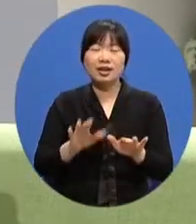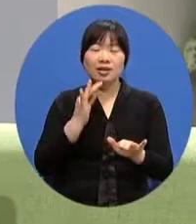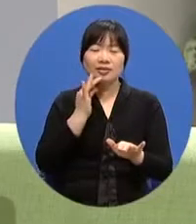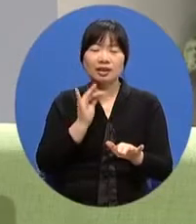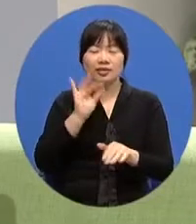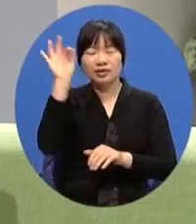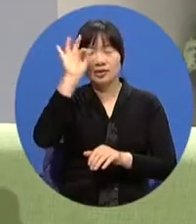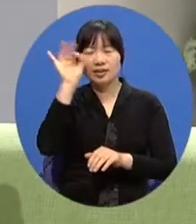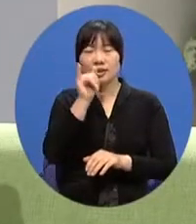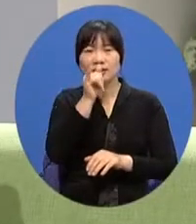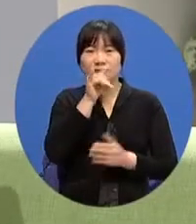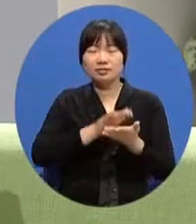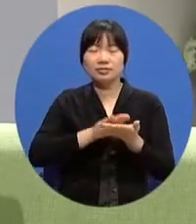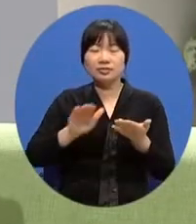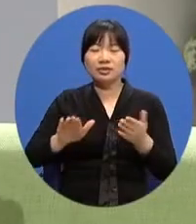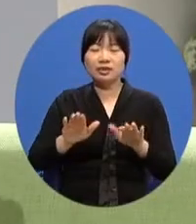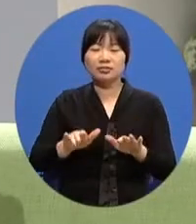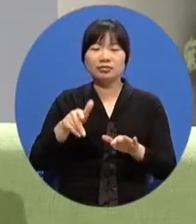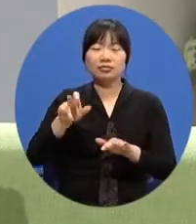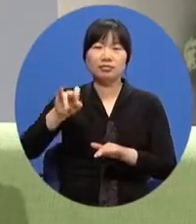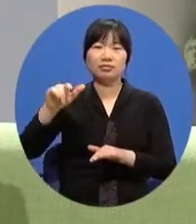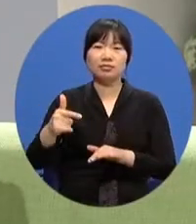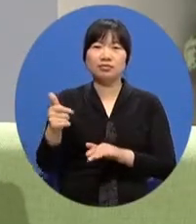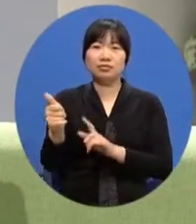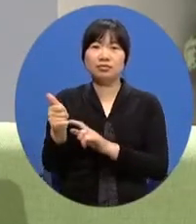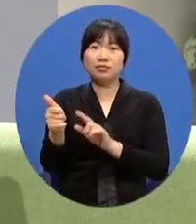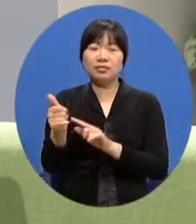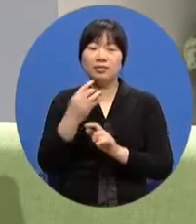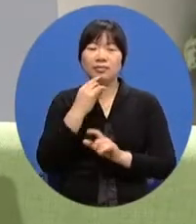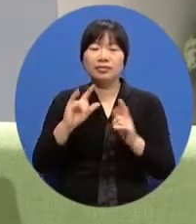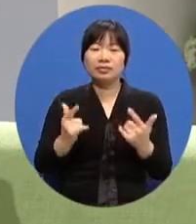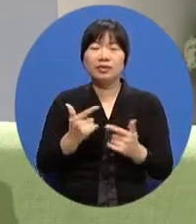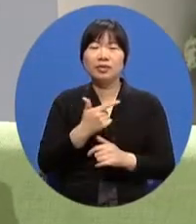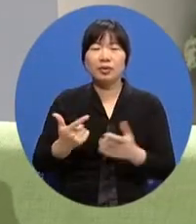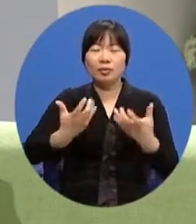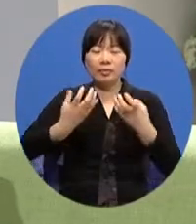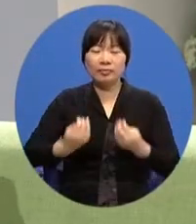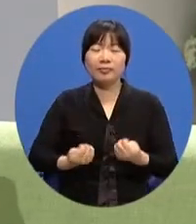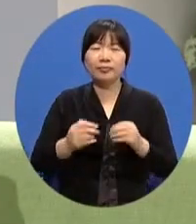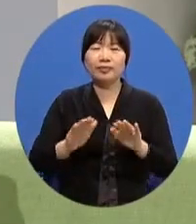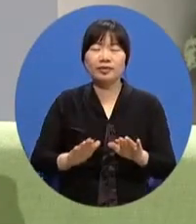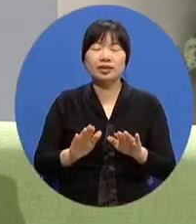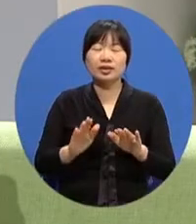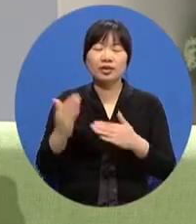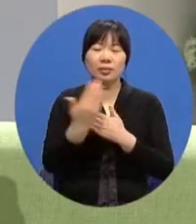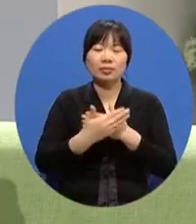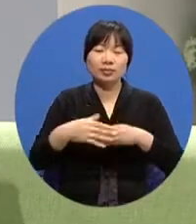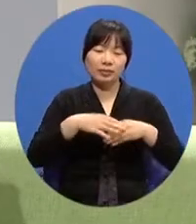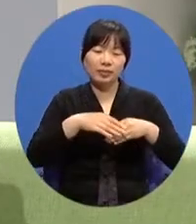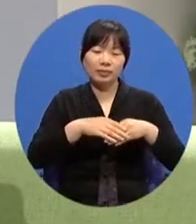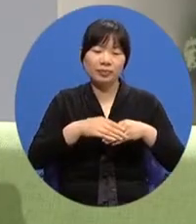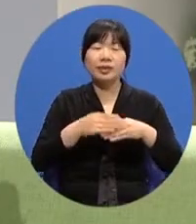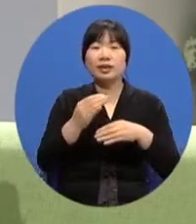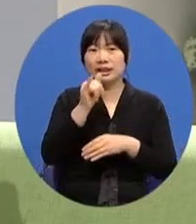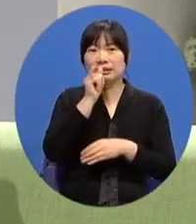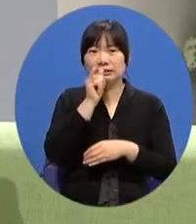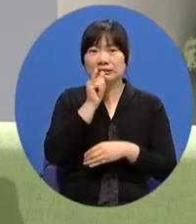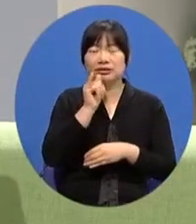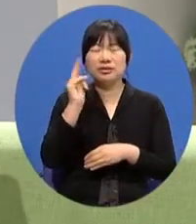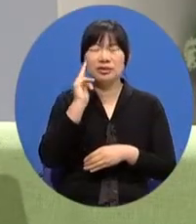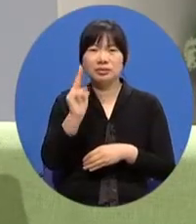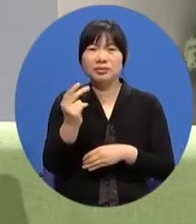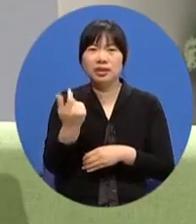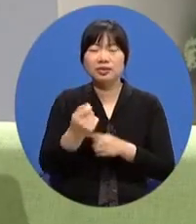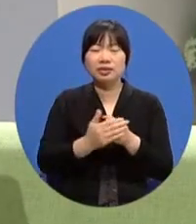당연히 찾습니다. 그런데 이제 경진이 같은 경우는 그것뿐만이 아니고 너무 많이 스킨십을 지금 너무 많이 만진다는 거, 이제